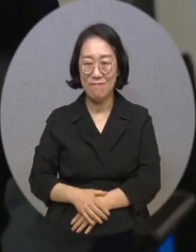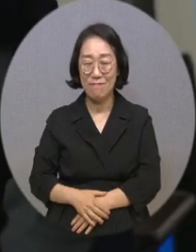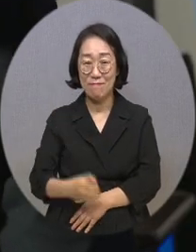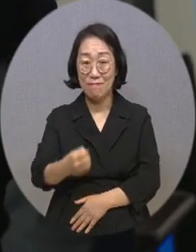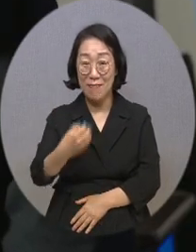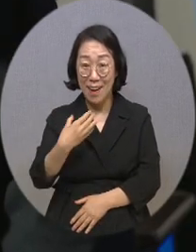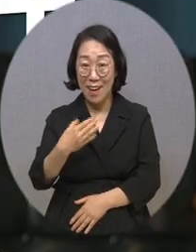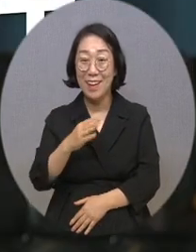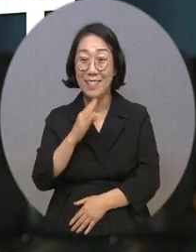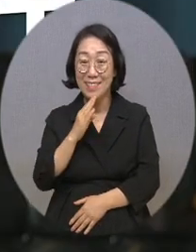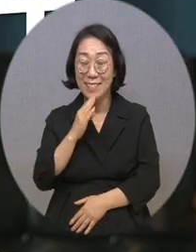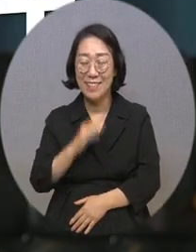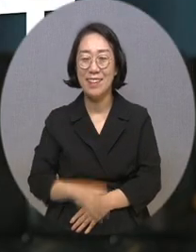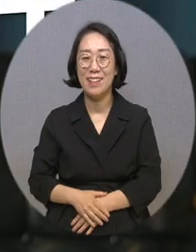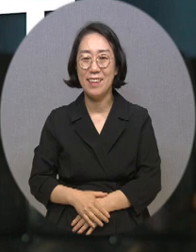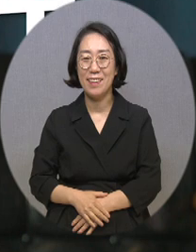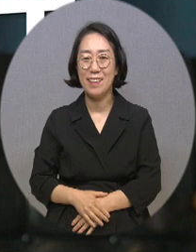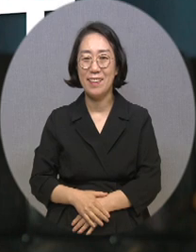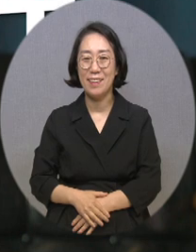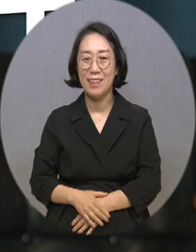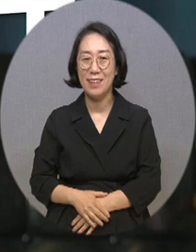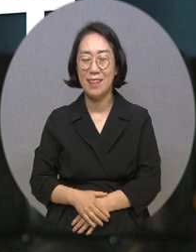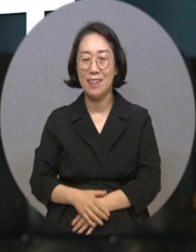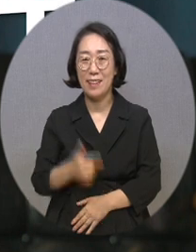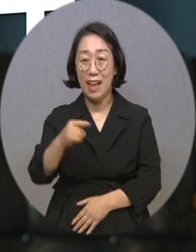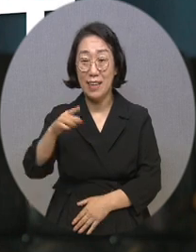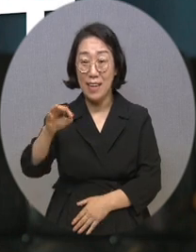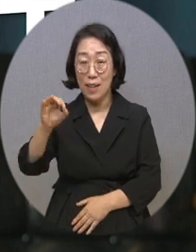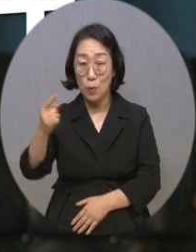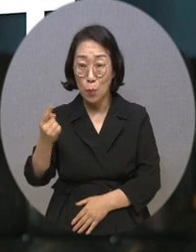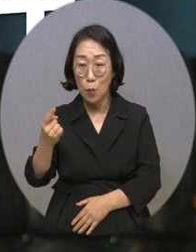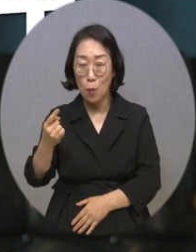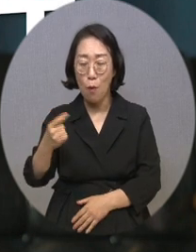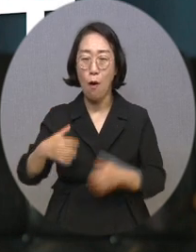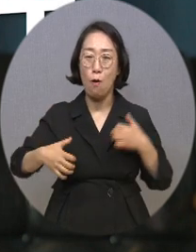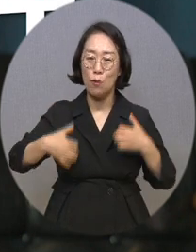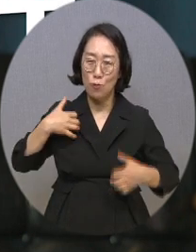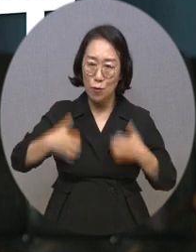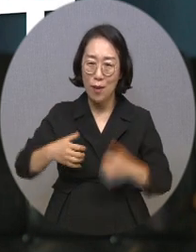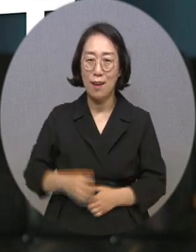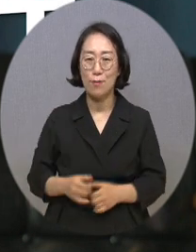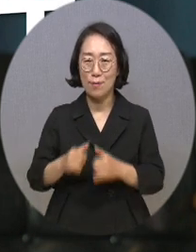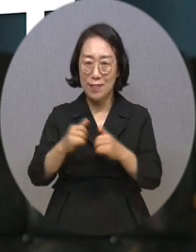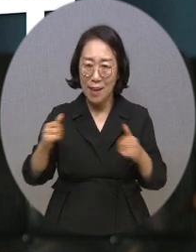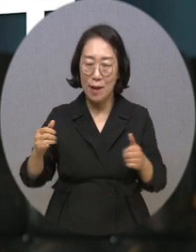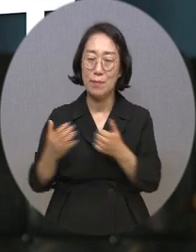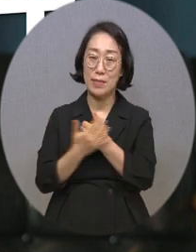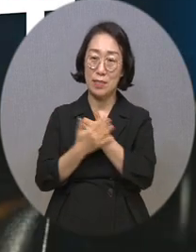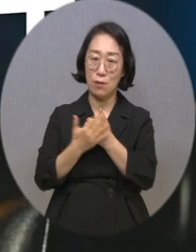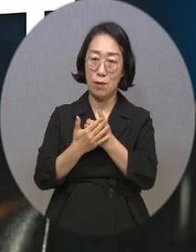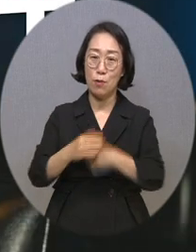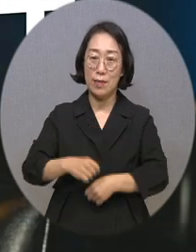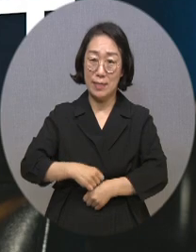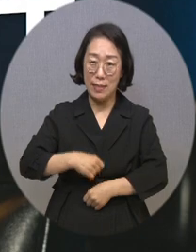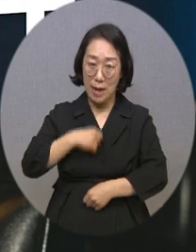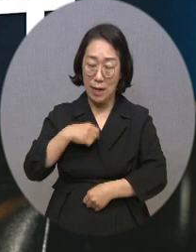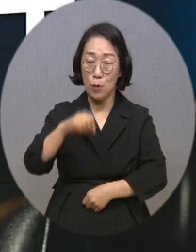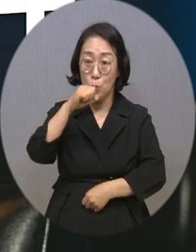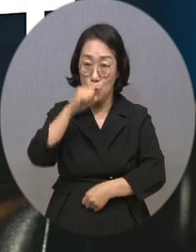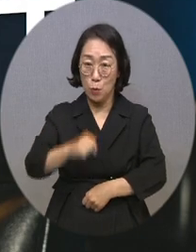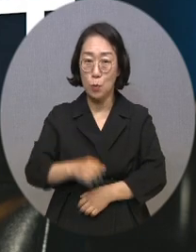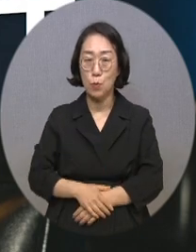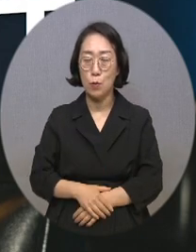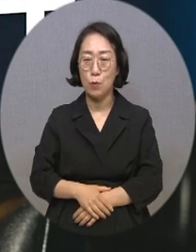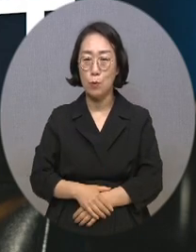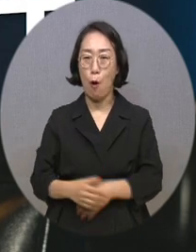것만으로도 굉장히 영광입니다. 오빠 뭐 항상 유쾌하고 그리고 사람 잘 챙기고 착하고 좋고 조금